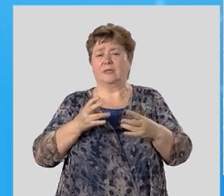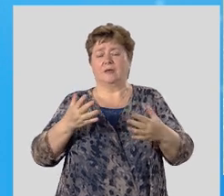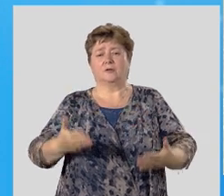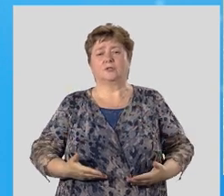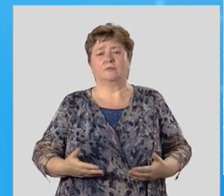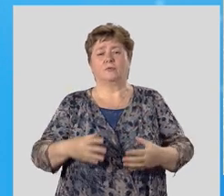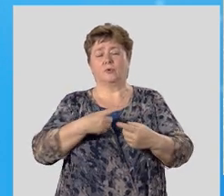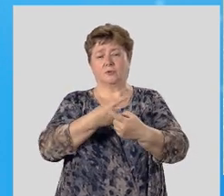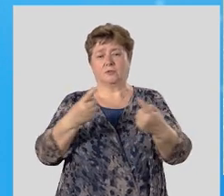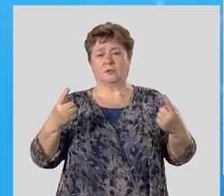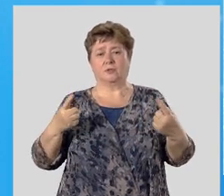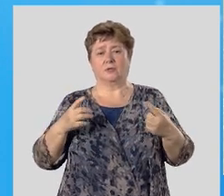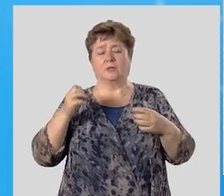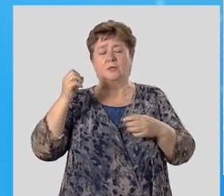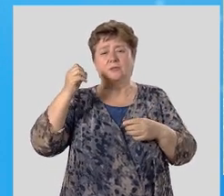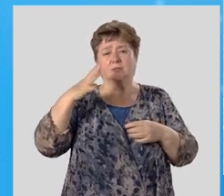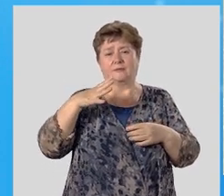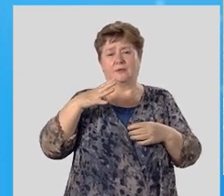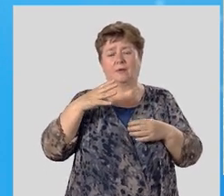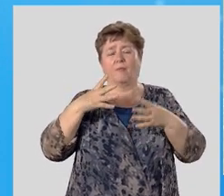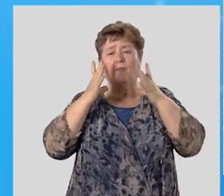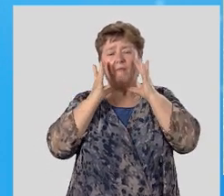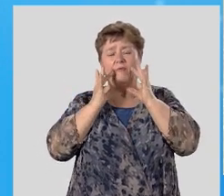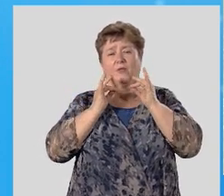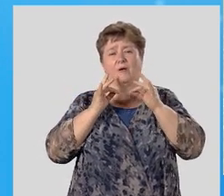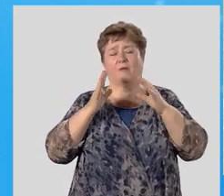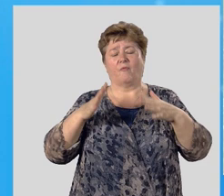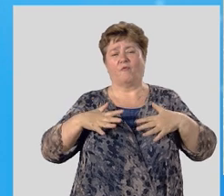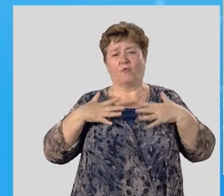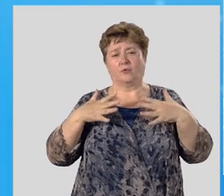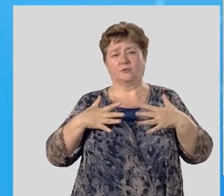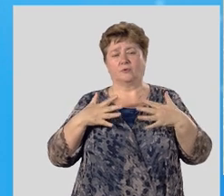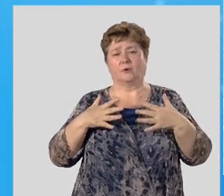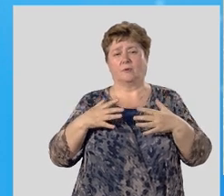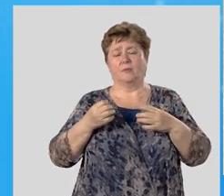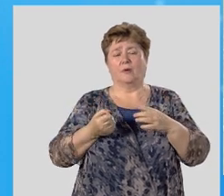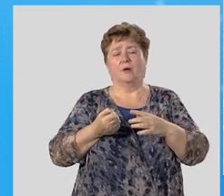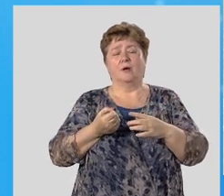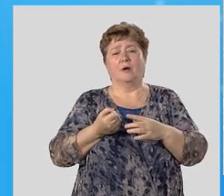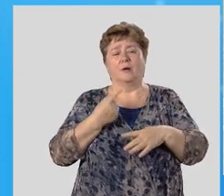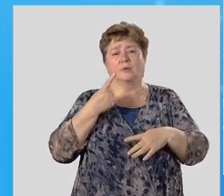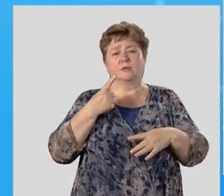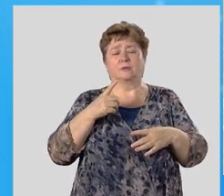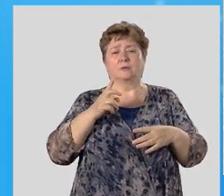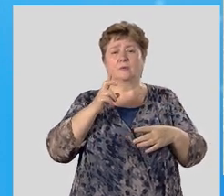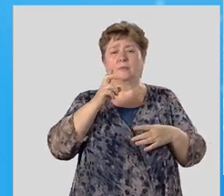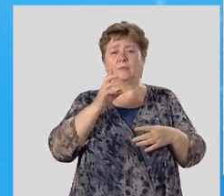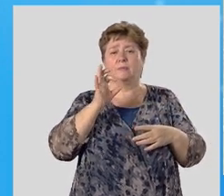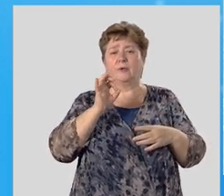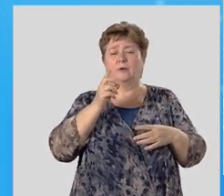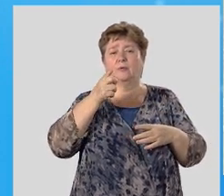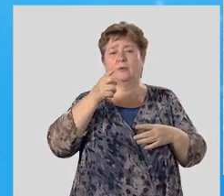среды, например, светом, влагой, воздухом, образуют